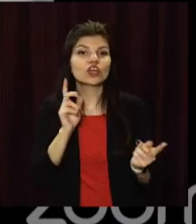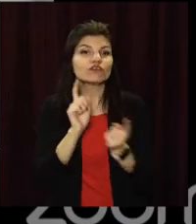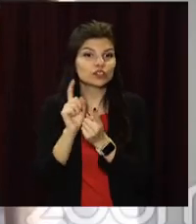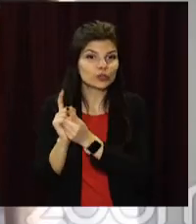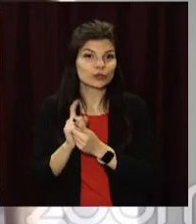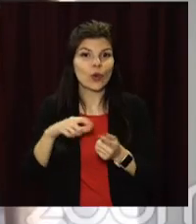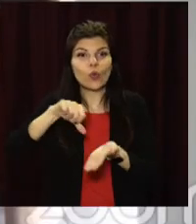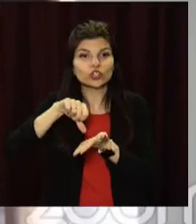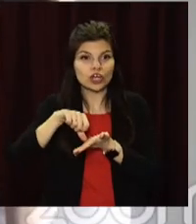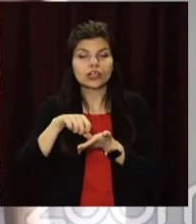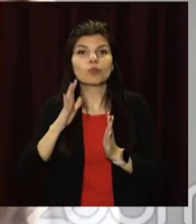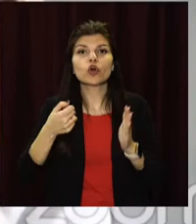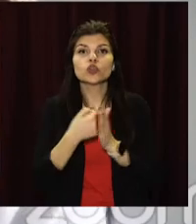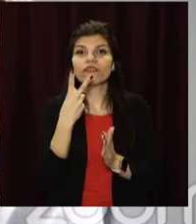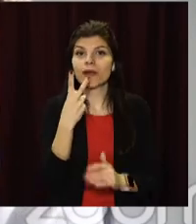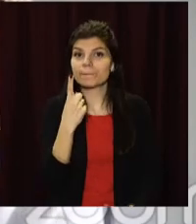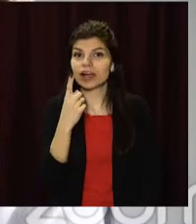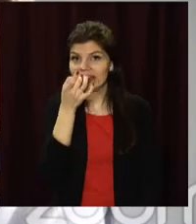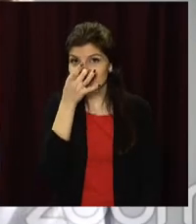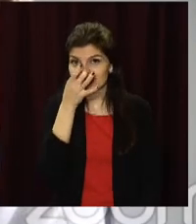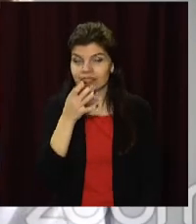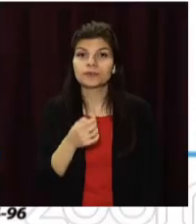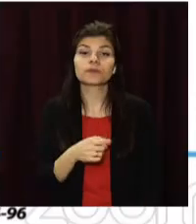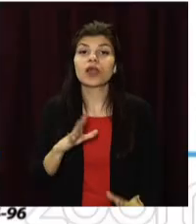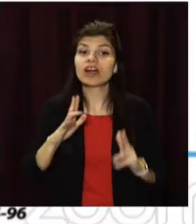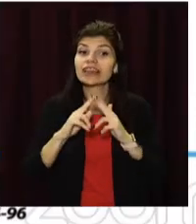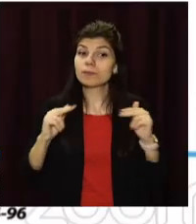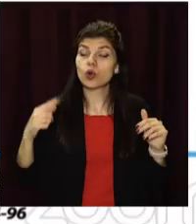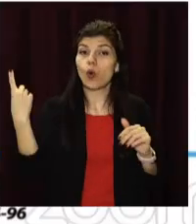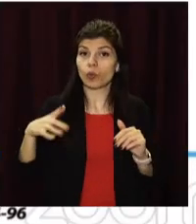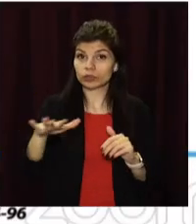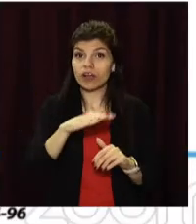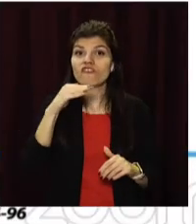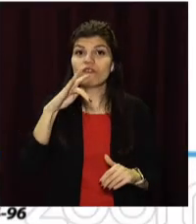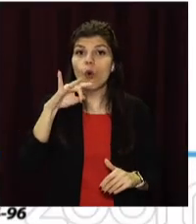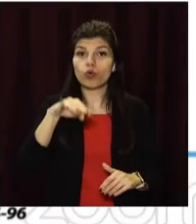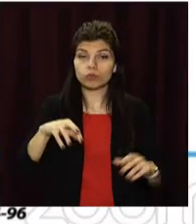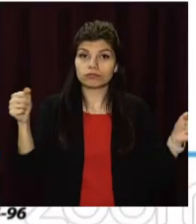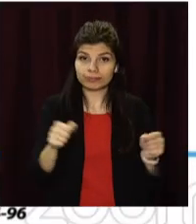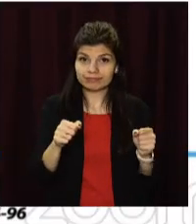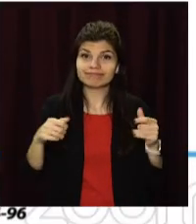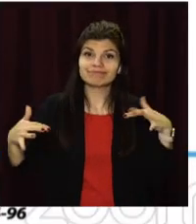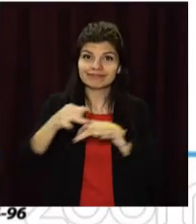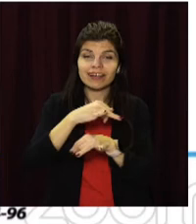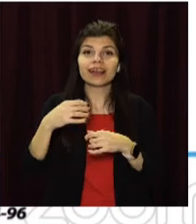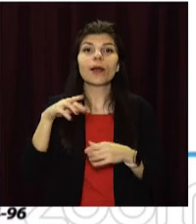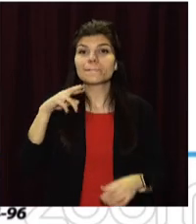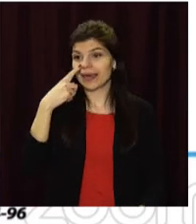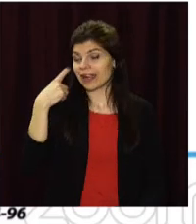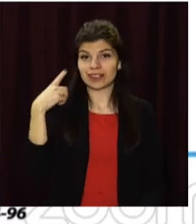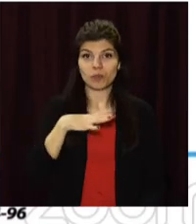зустрічі учасників триватимуть до 21 квітня. В Дніпропетровській області форум пройшов у п'ятницю, 19